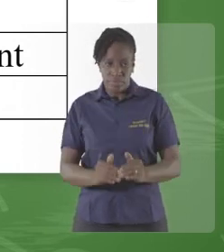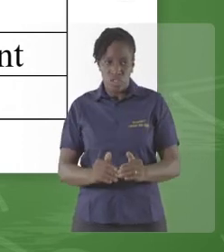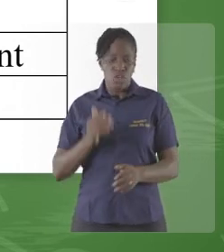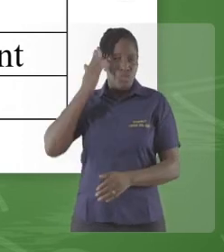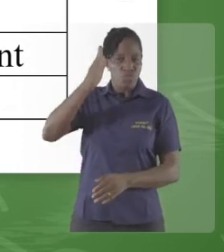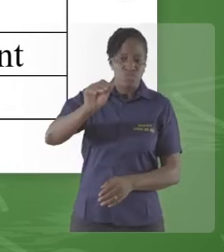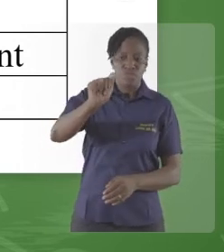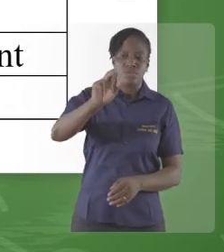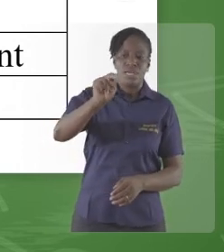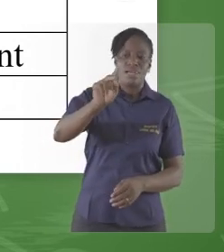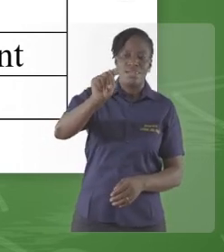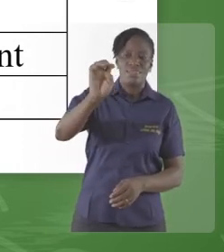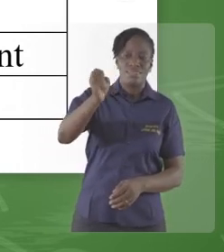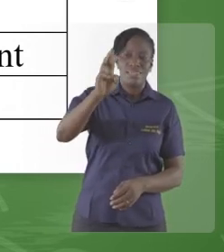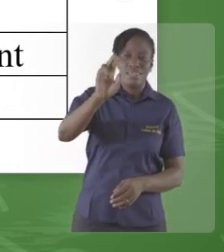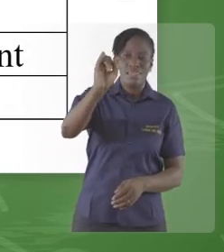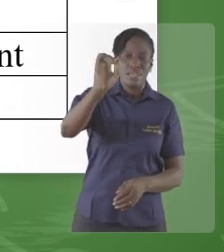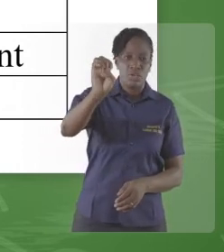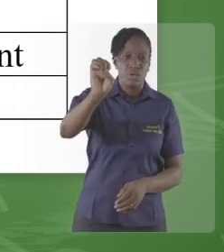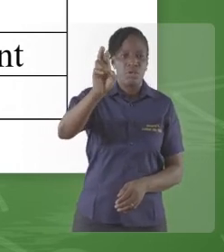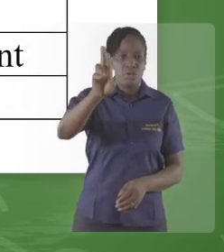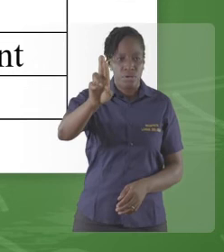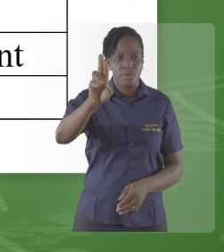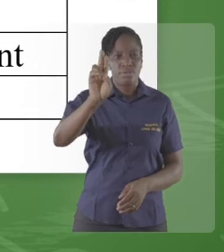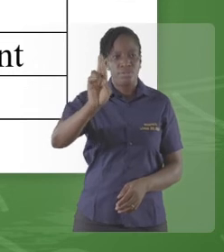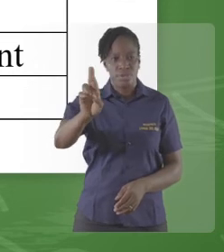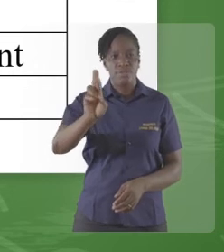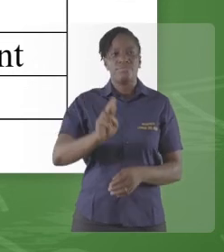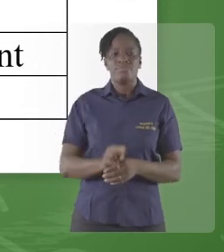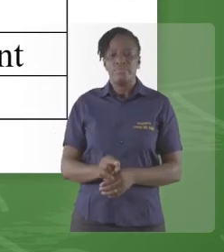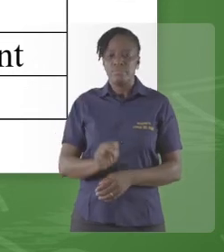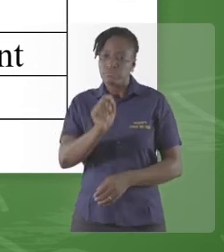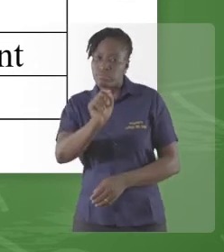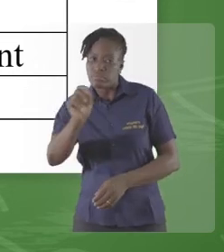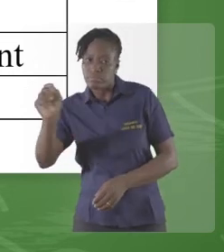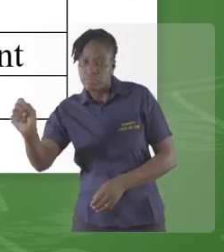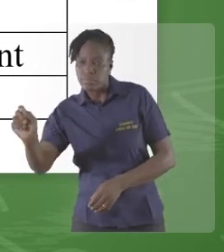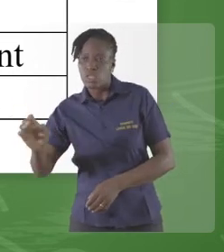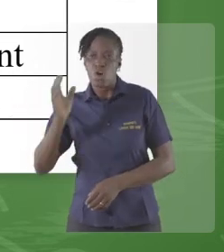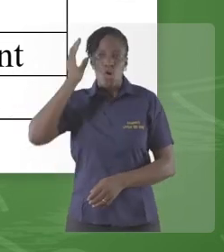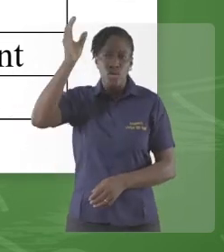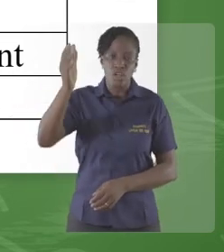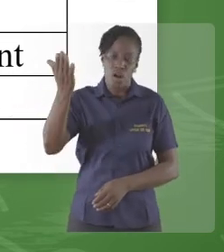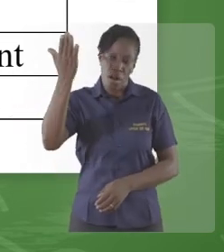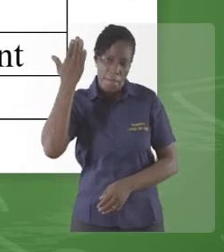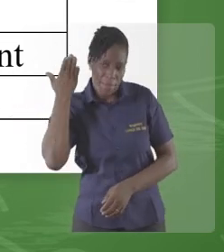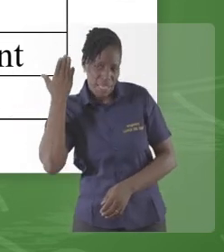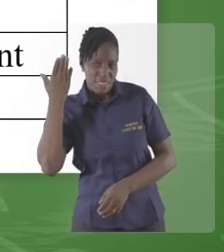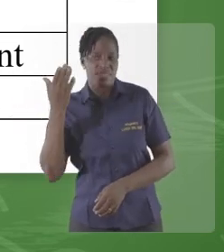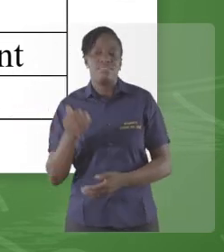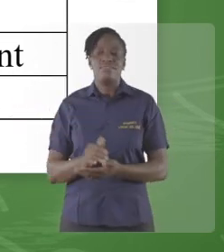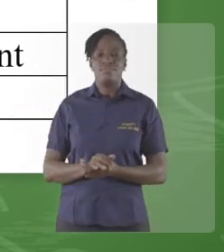Et le futur antérieur au discours direct devient le conditionnel passé au